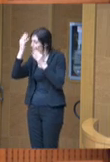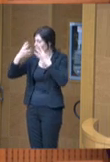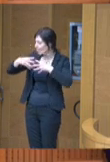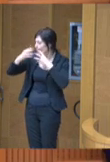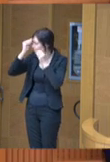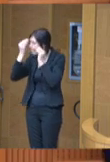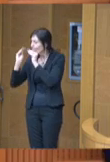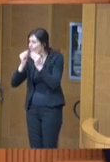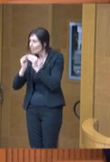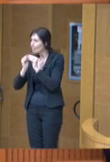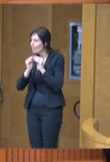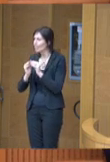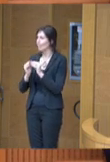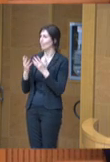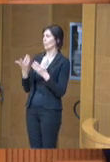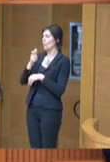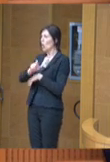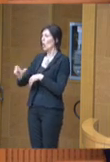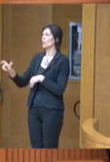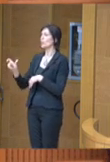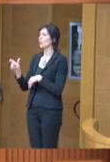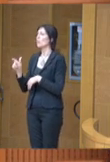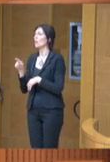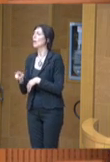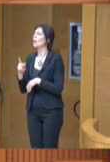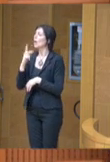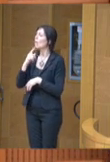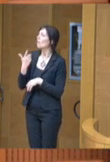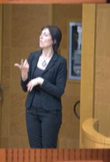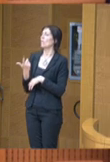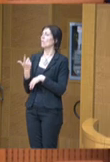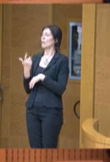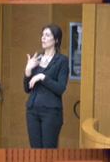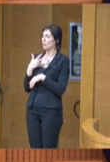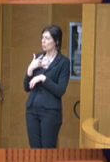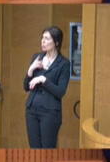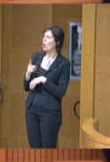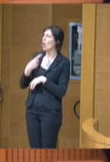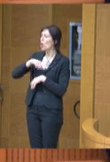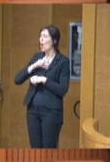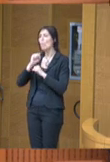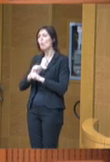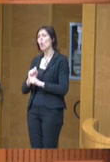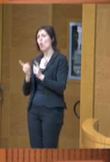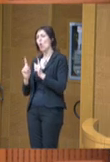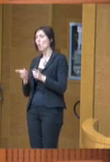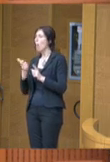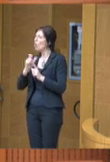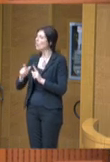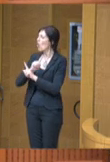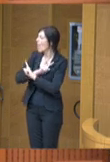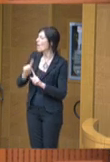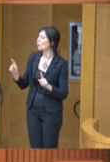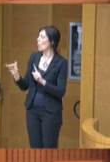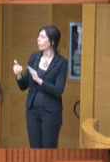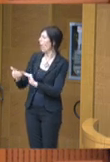siamo chiesti che tipo di accomodamento ragionevole possiamo mettere in campo per non lasciare nessun